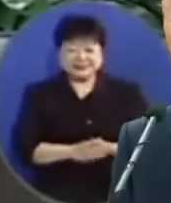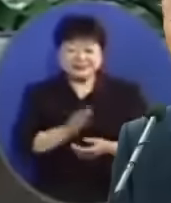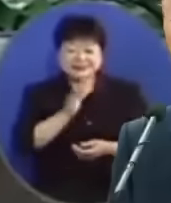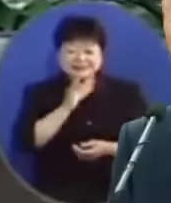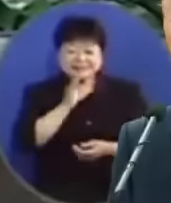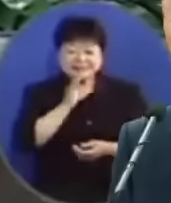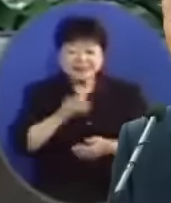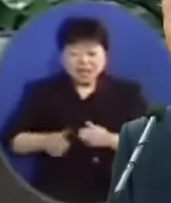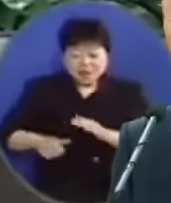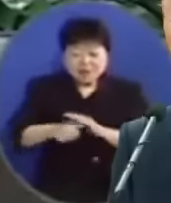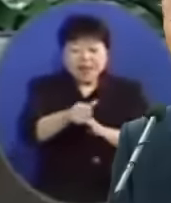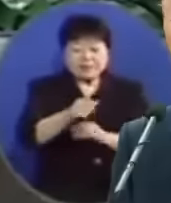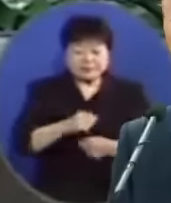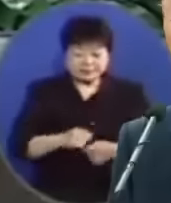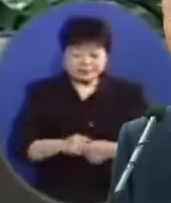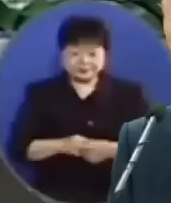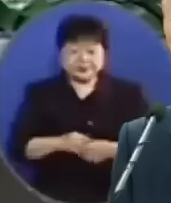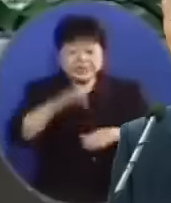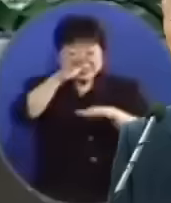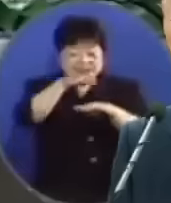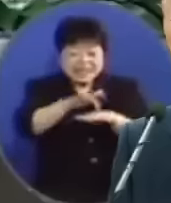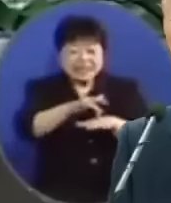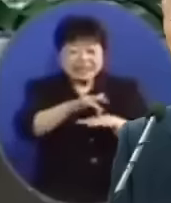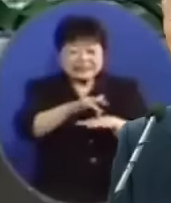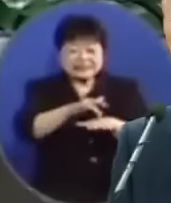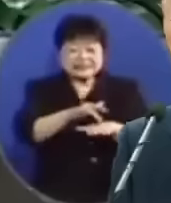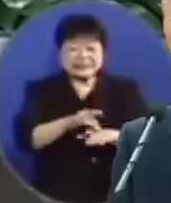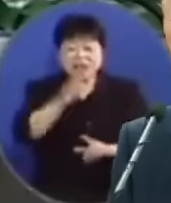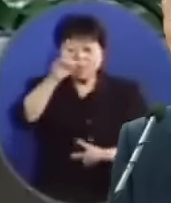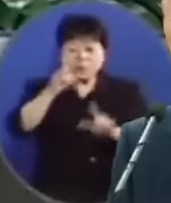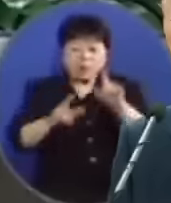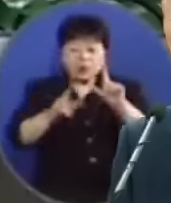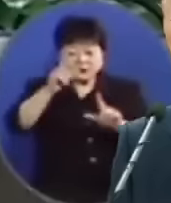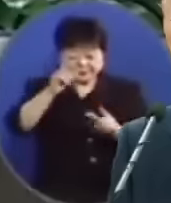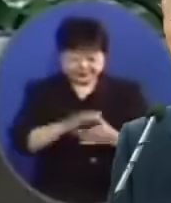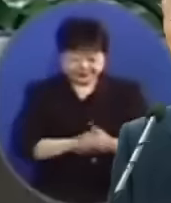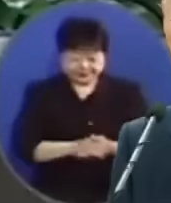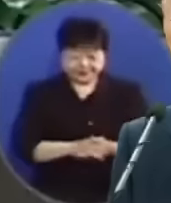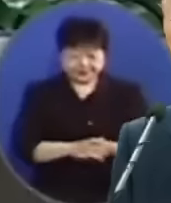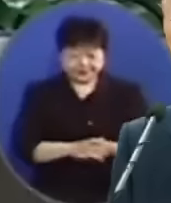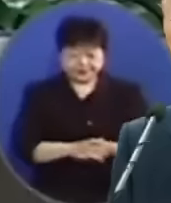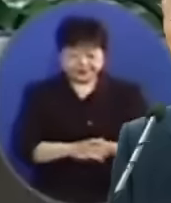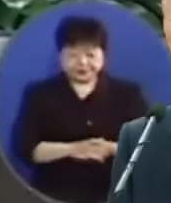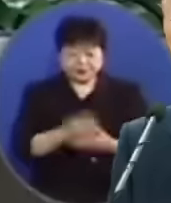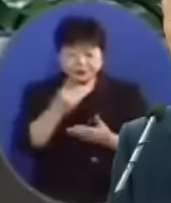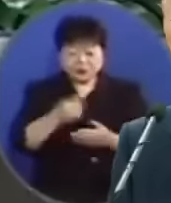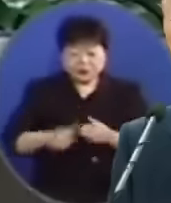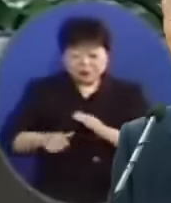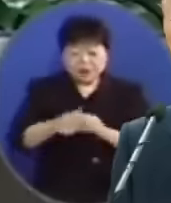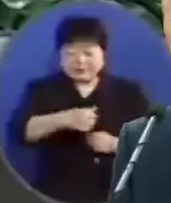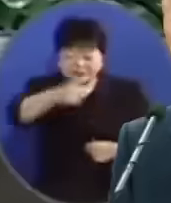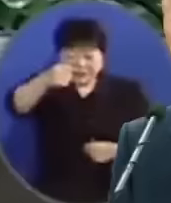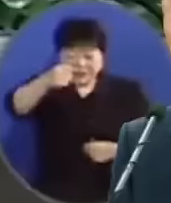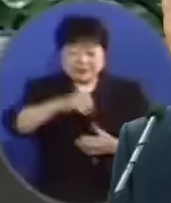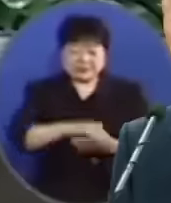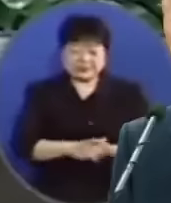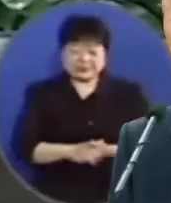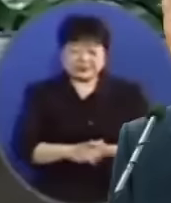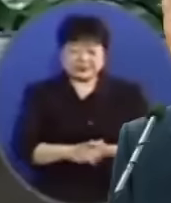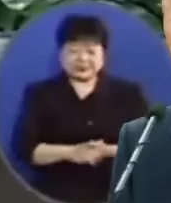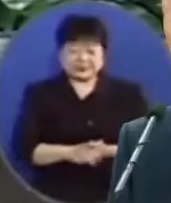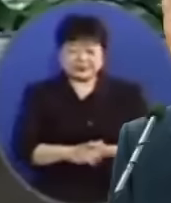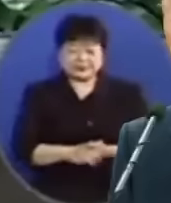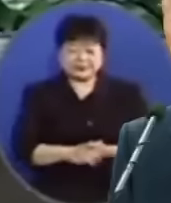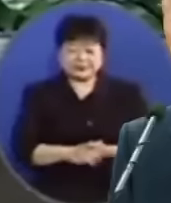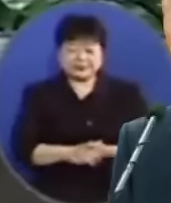것은 뱀을 말한 것은 사탄의 모습을 하고 오는 뱀을 집어내라는 것입니다. 즉